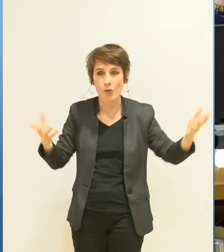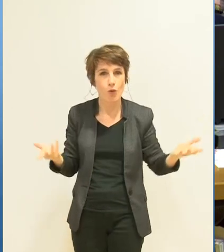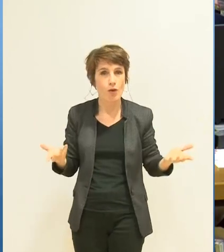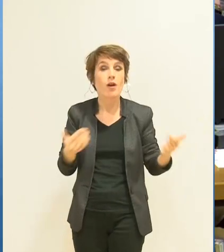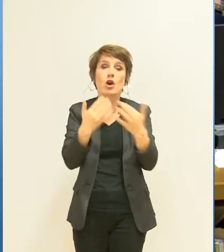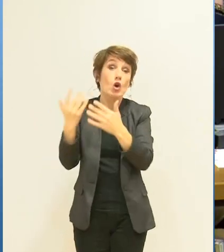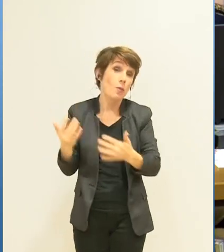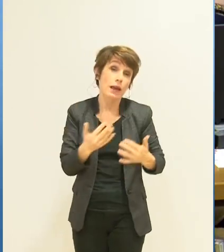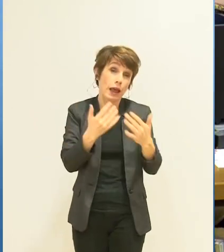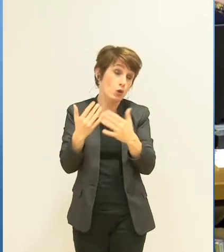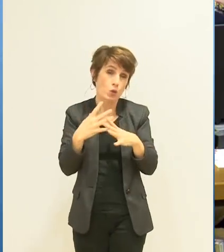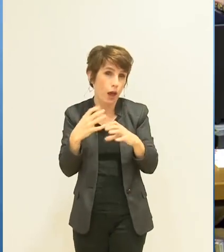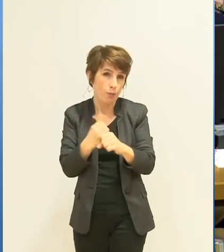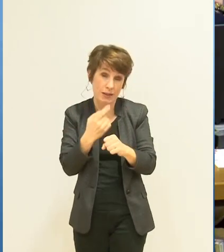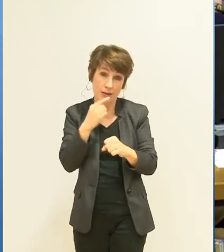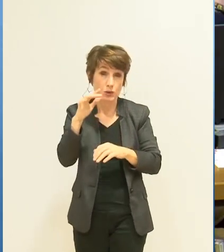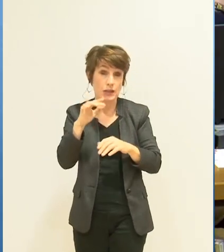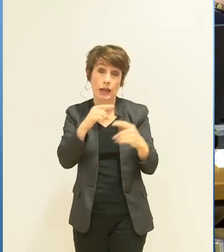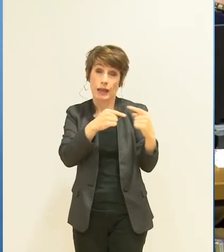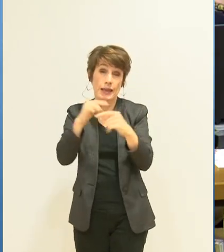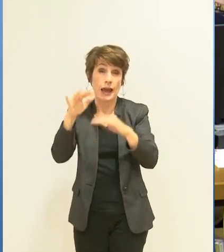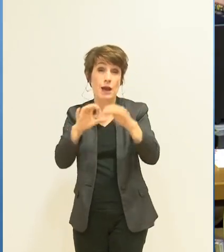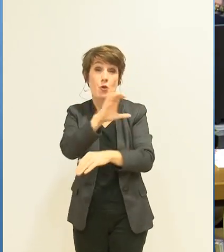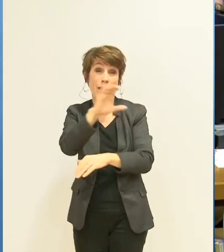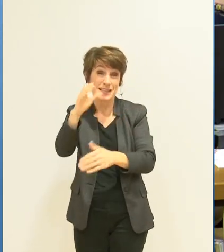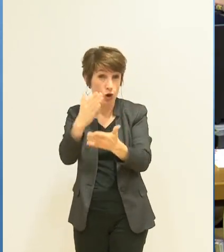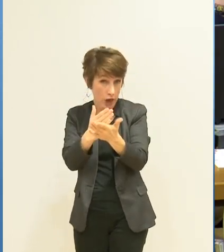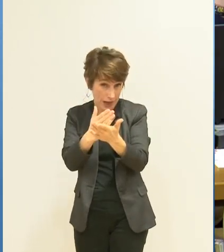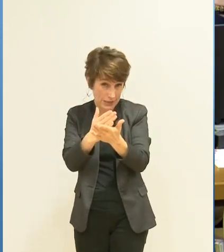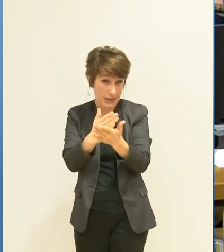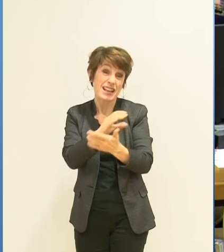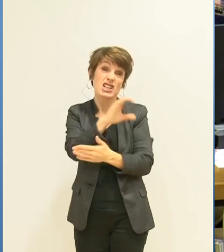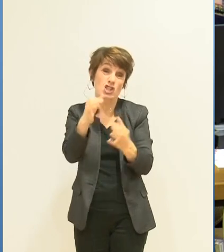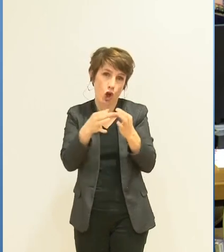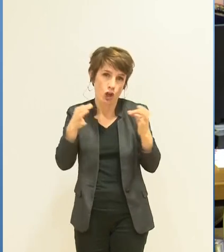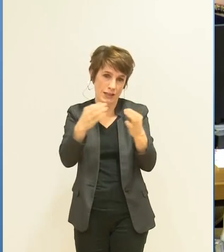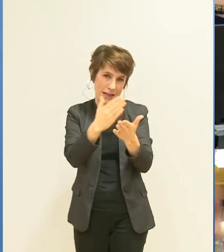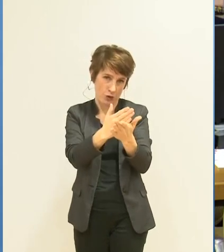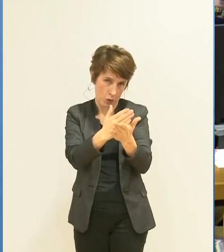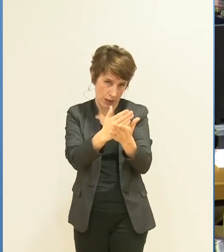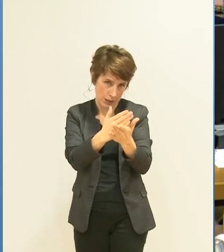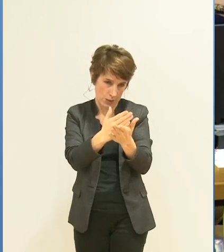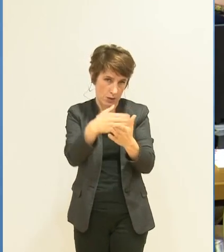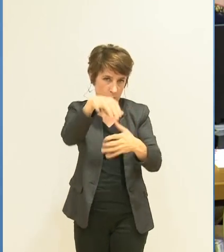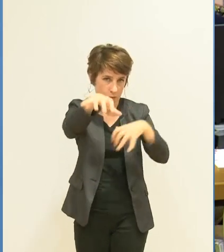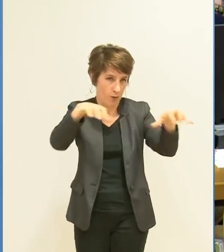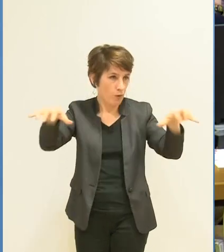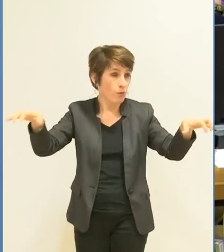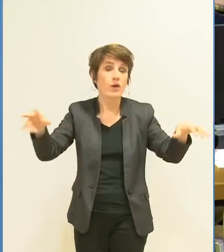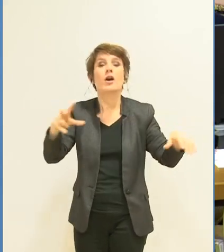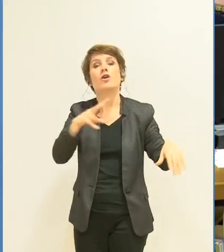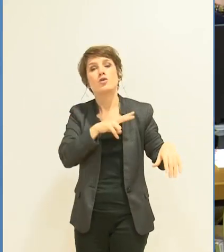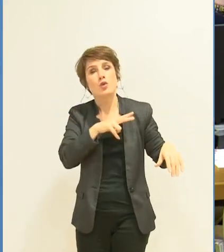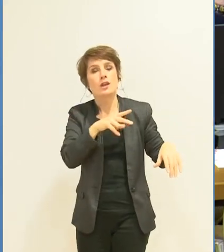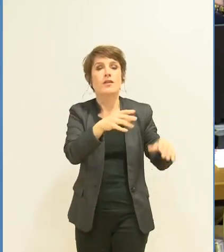calcul rapide celle qui va être lent d'une centaine de classes d'une centaine de salles de classe bien sûr ça a été récupéré sur des salles qui était utilisé